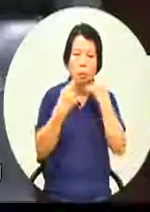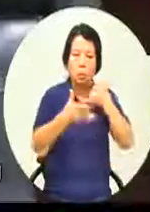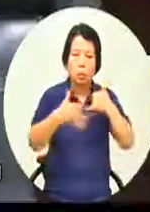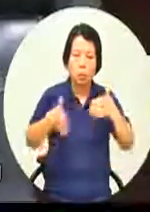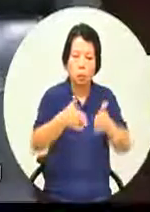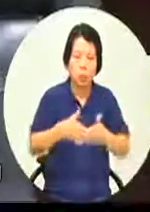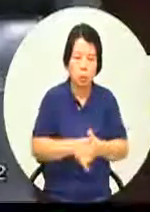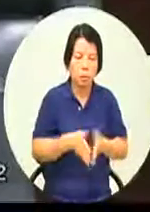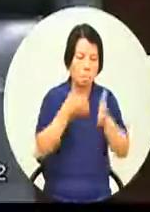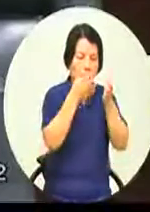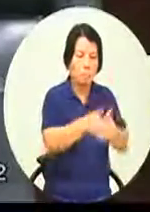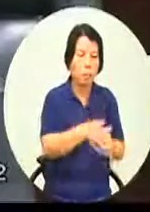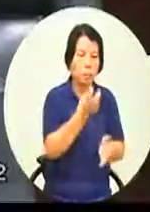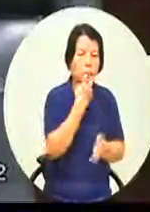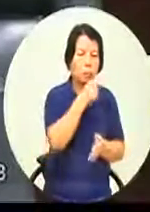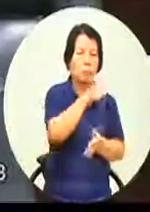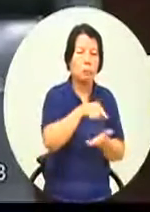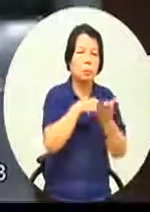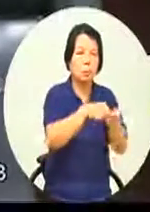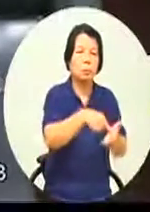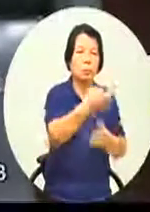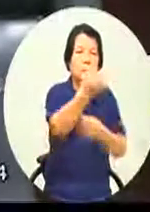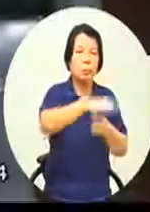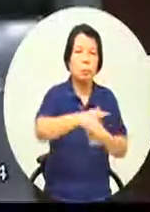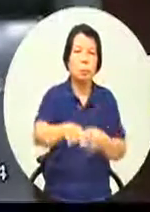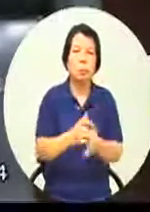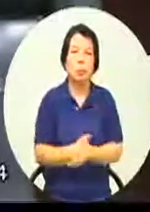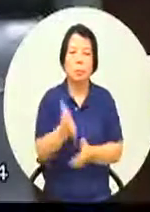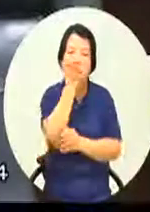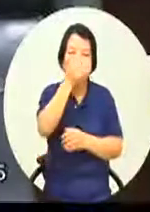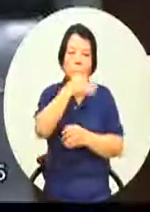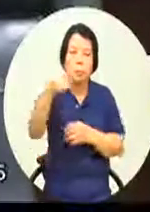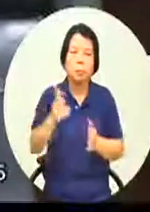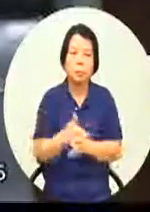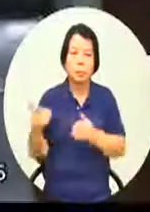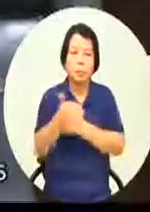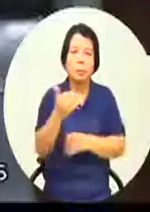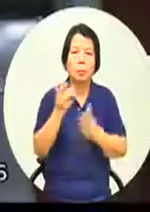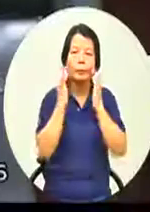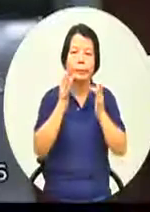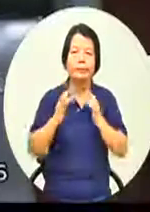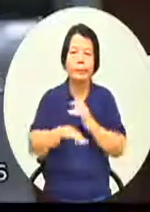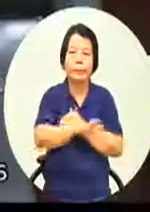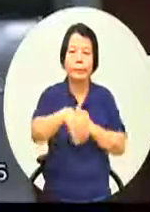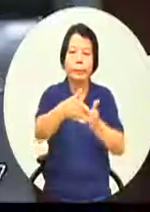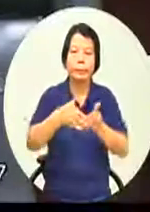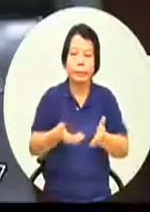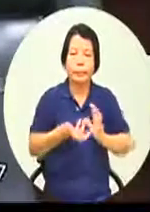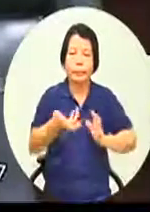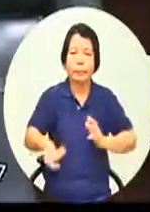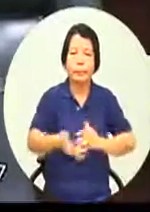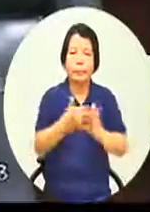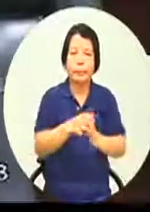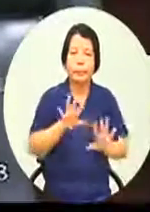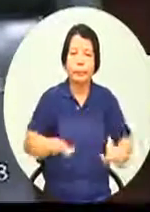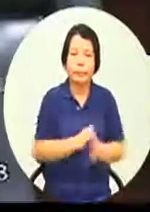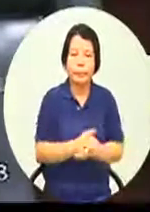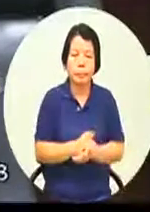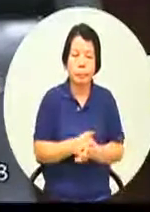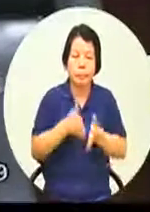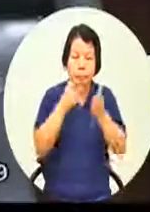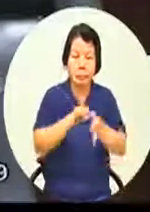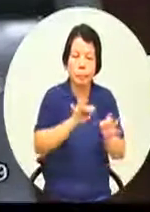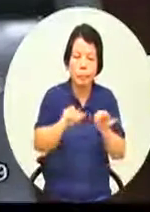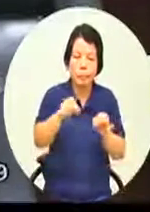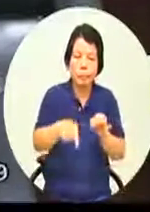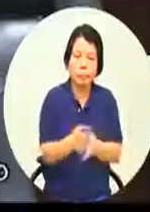费？那最后一个问题就是说，我们刚山渔市场的迁建进度，现在应该也要即将迈向土地取得跟建物